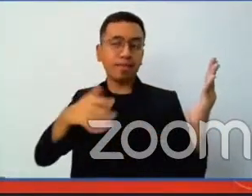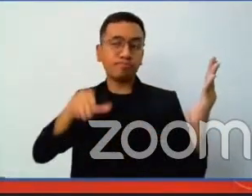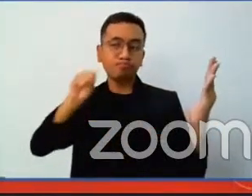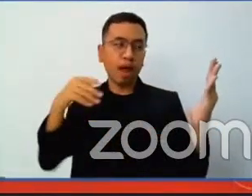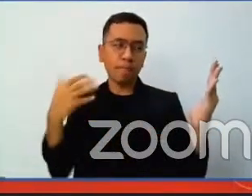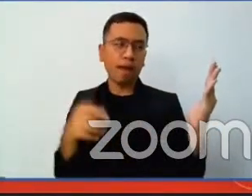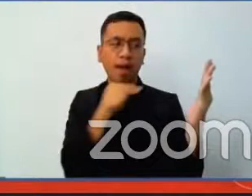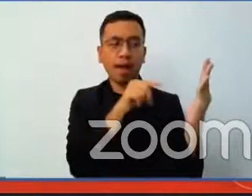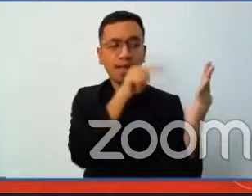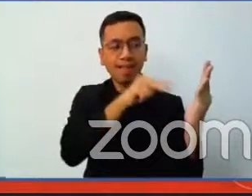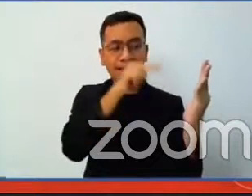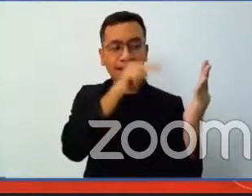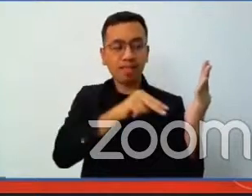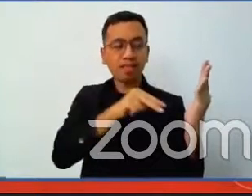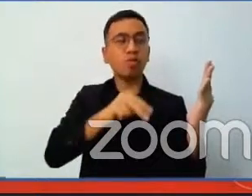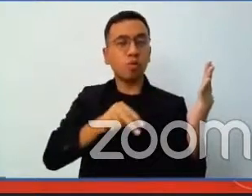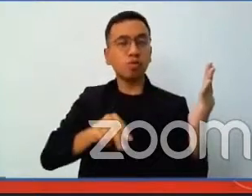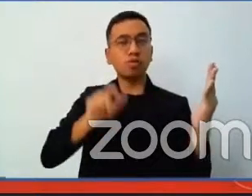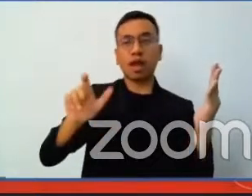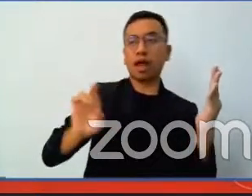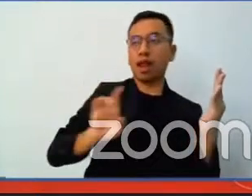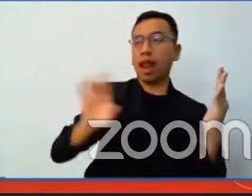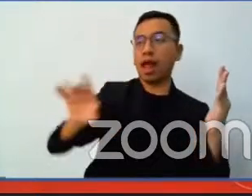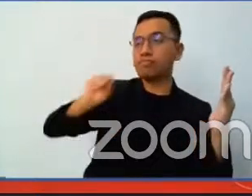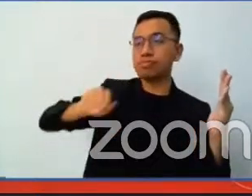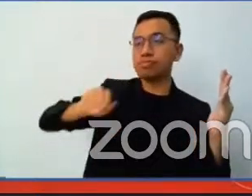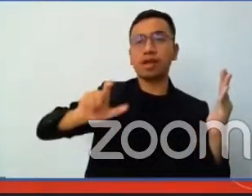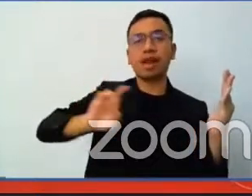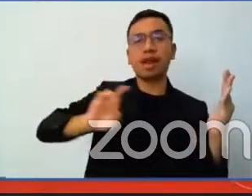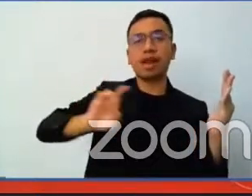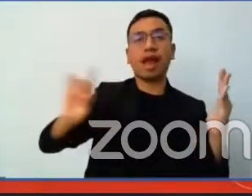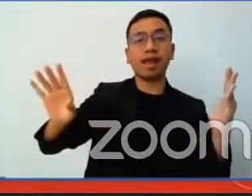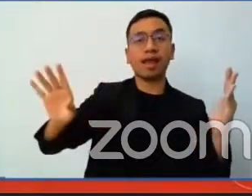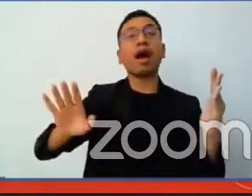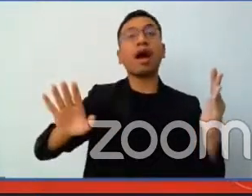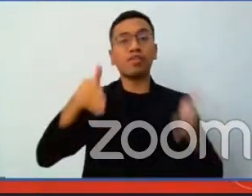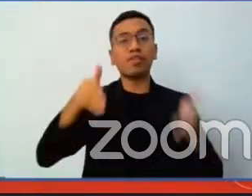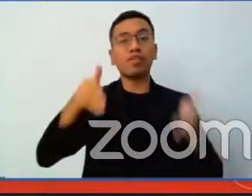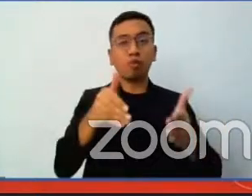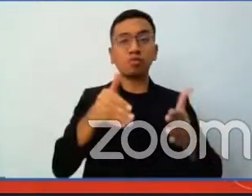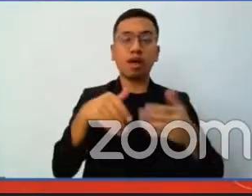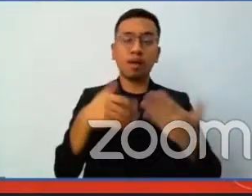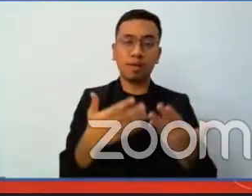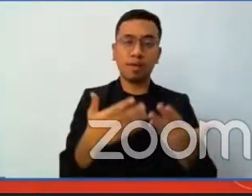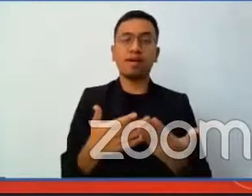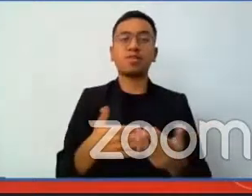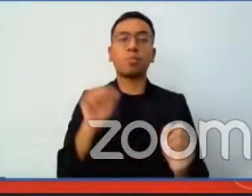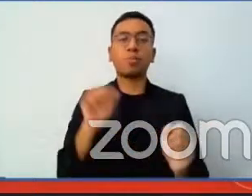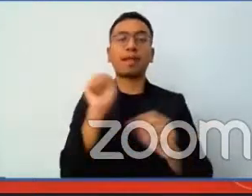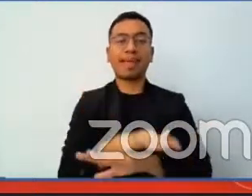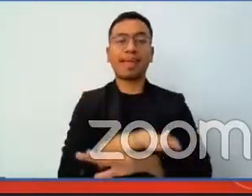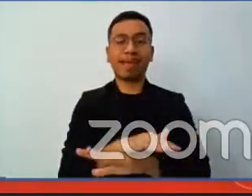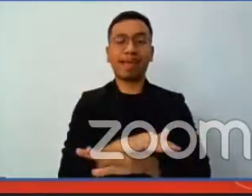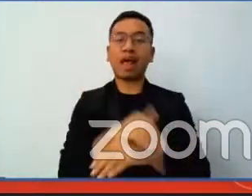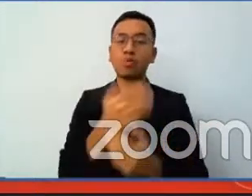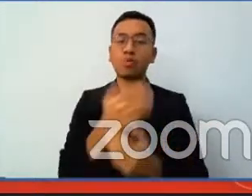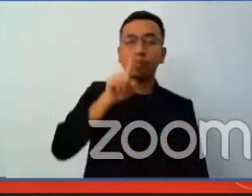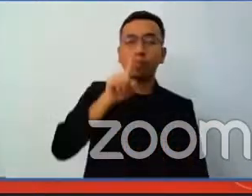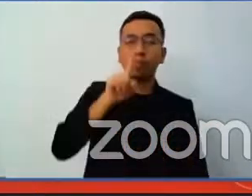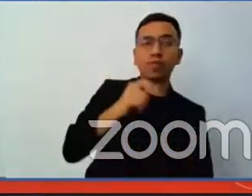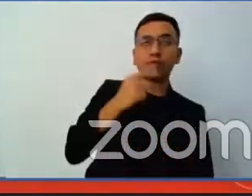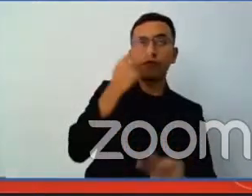aktivitas-aktivitas di kelas, terutama untuk aktivitas praktikum atau aktivitas yang membutuhkan